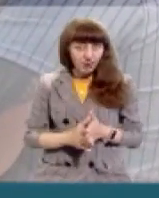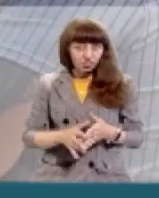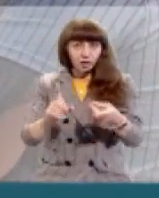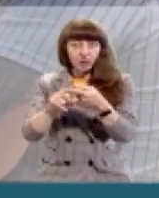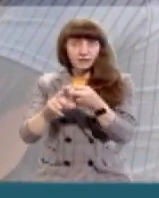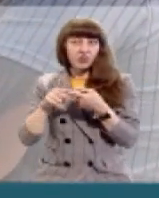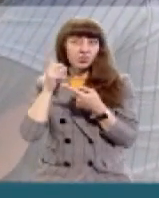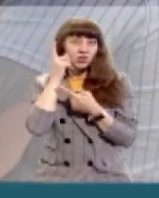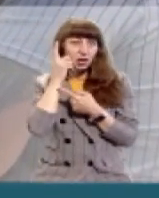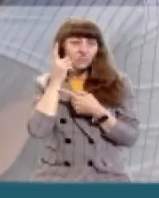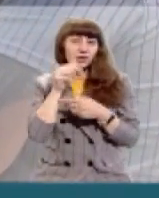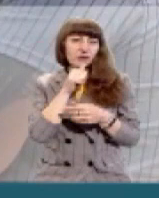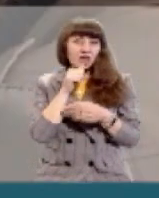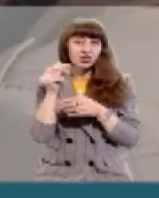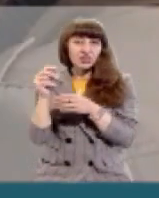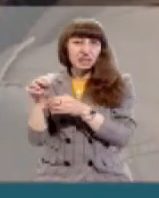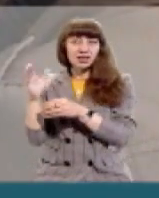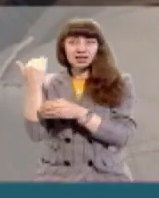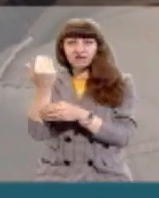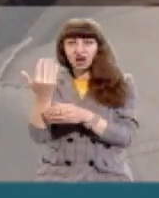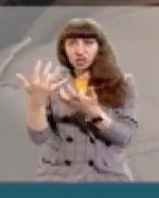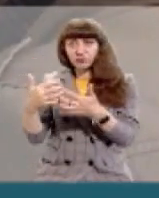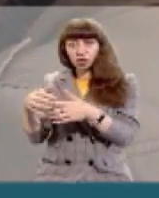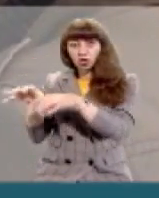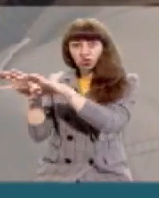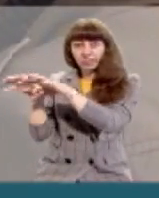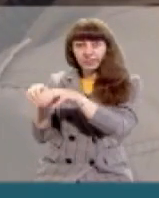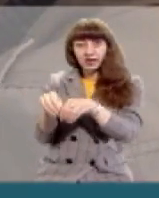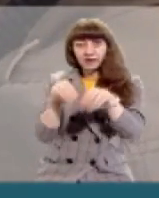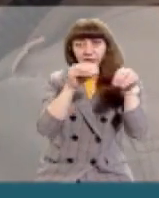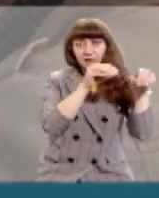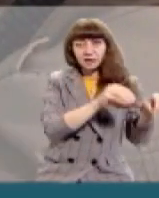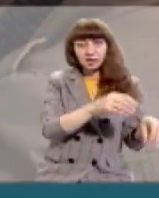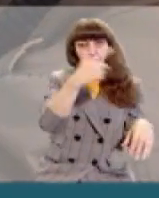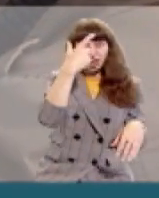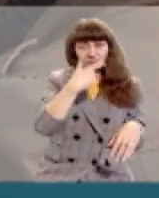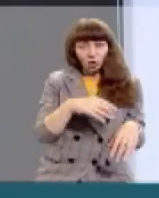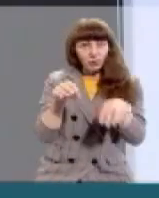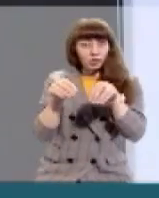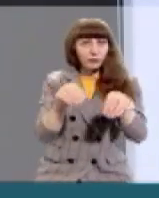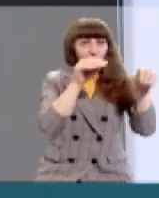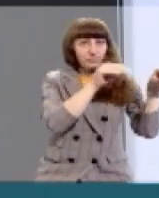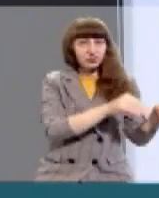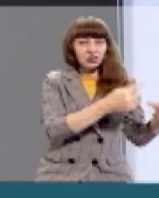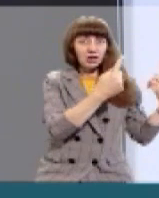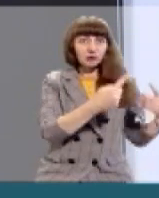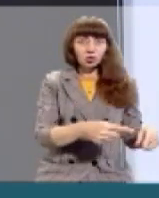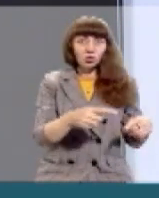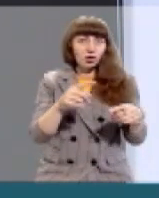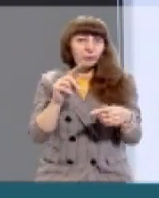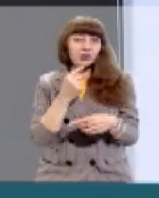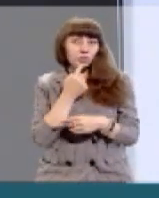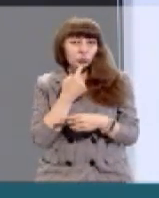арқылы хабарласып, ақшаны өз реквизиттеріне аудартып алуға әрекет етеді. Егер сіз немесе сіздің таныстарыңыз осындай сайттарға,